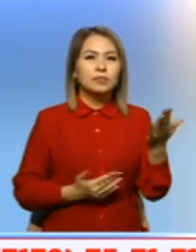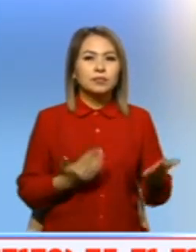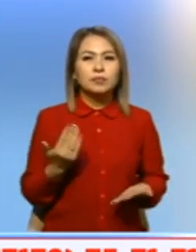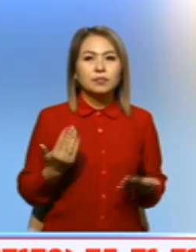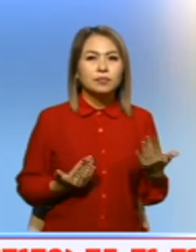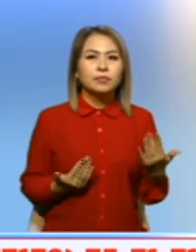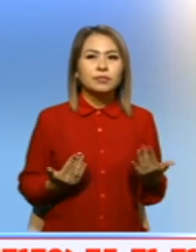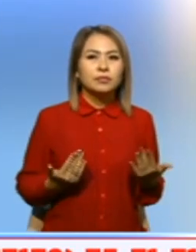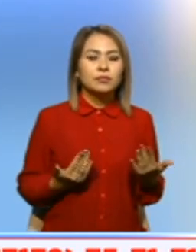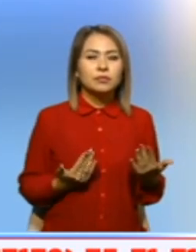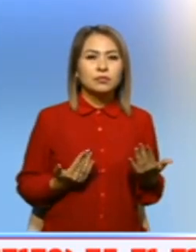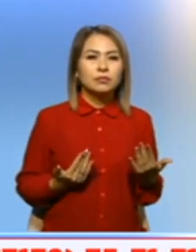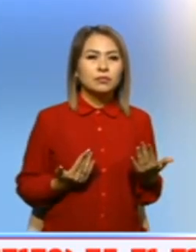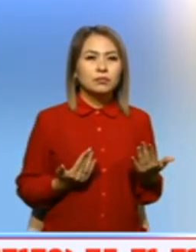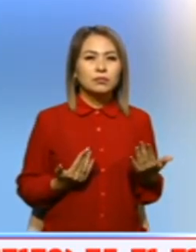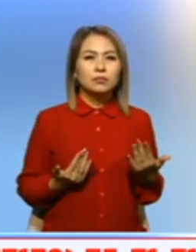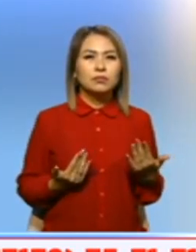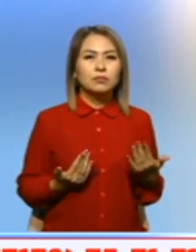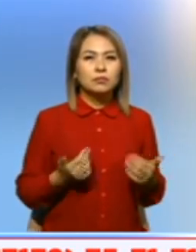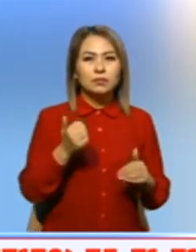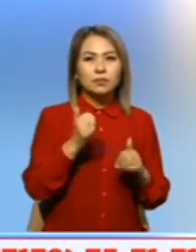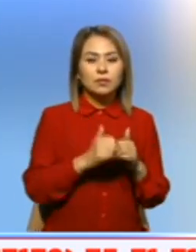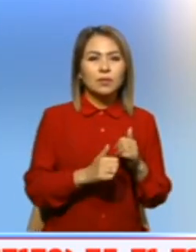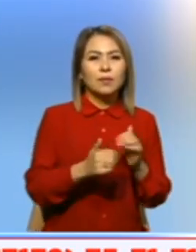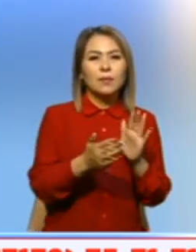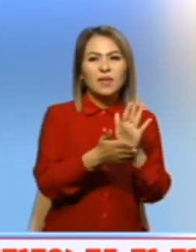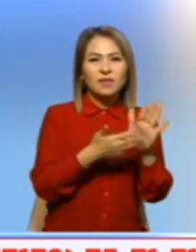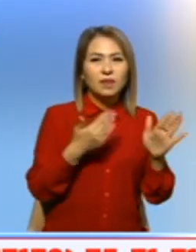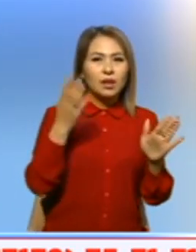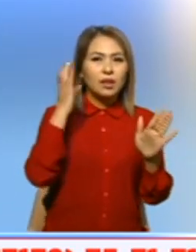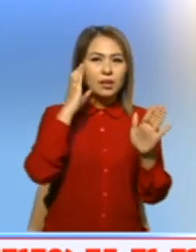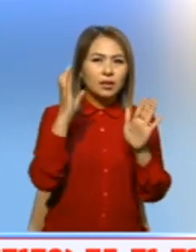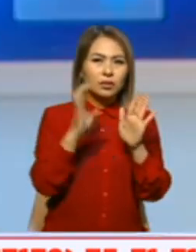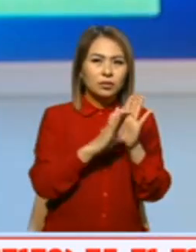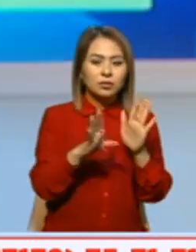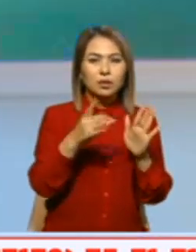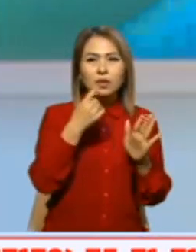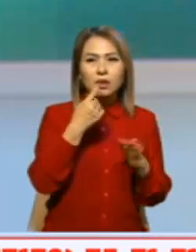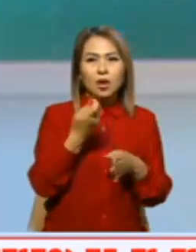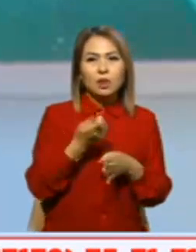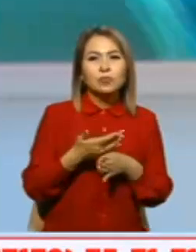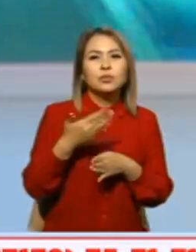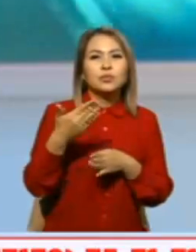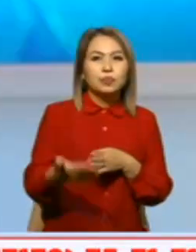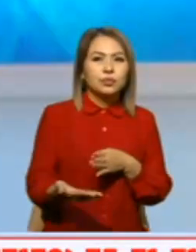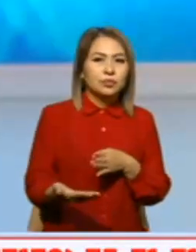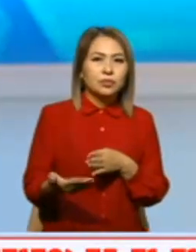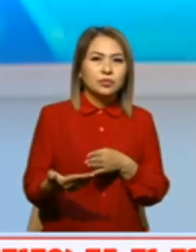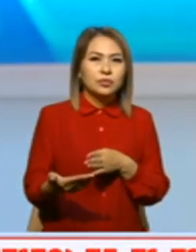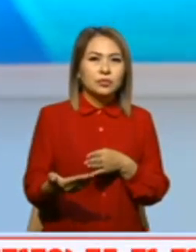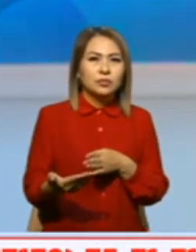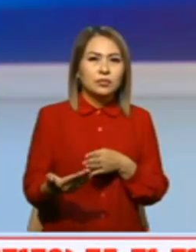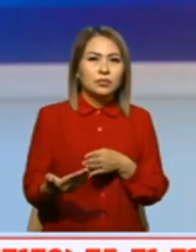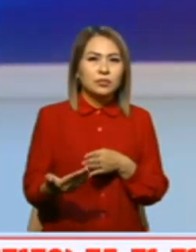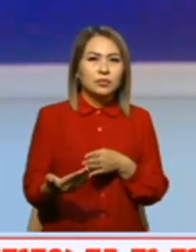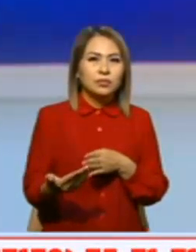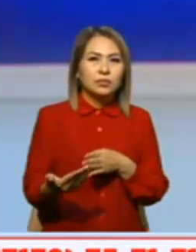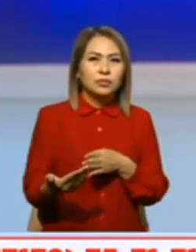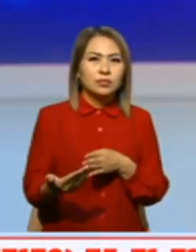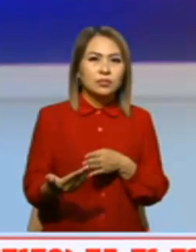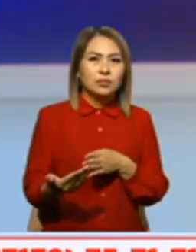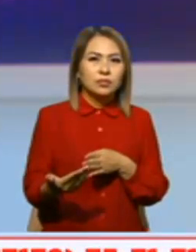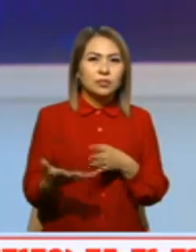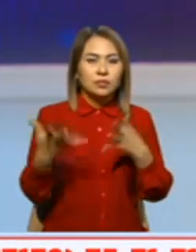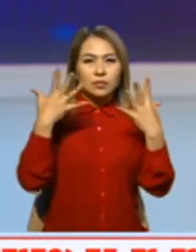жаңағы атын шақырғанға қарамай, жаңына тілі кешірек шығып, сондай кішкенде болса, және